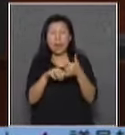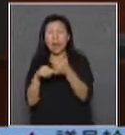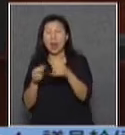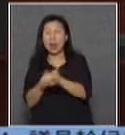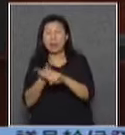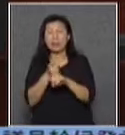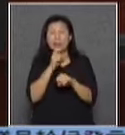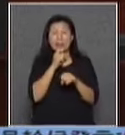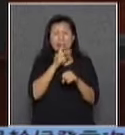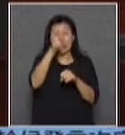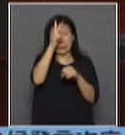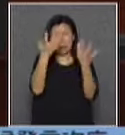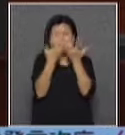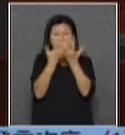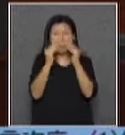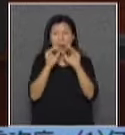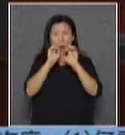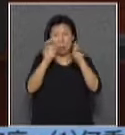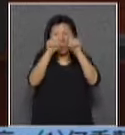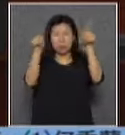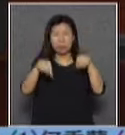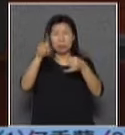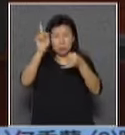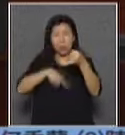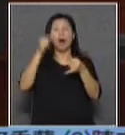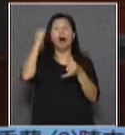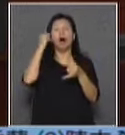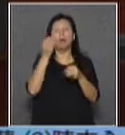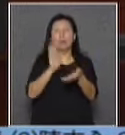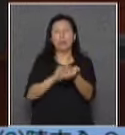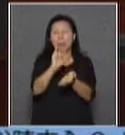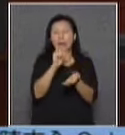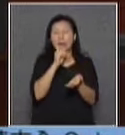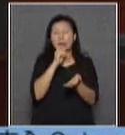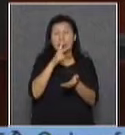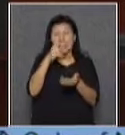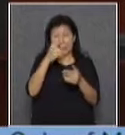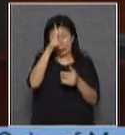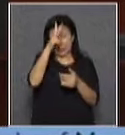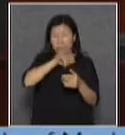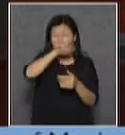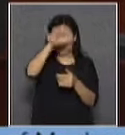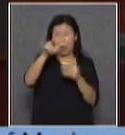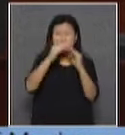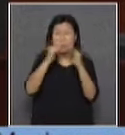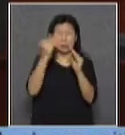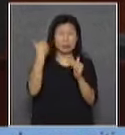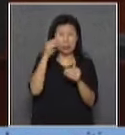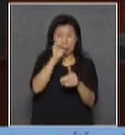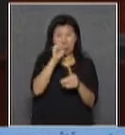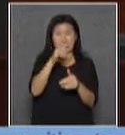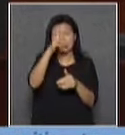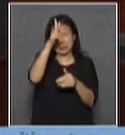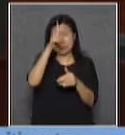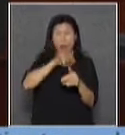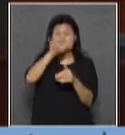透過審計署嘅報告呢至揾到啲問題。好明顯就係民航處嘅例子好清楚的。我哋多次批評民航處嘅問題，亦